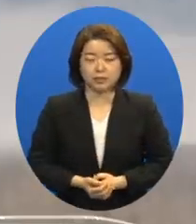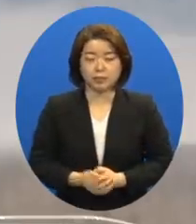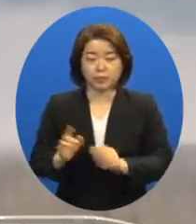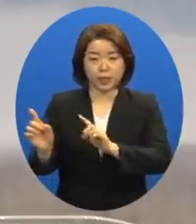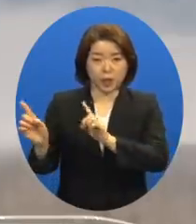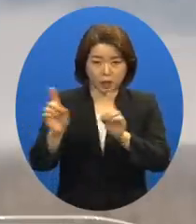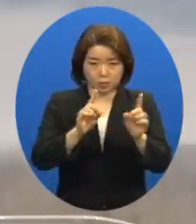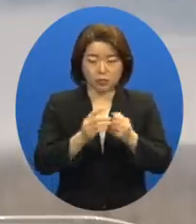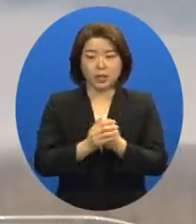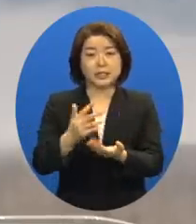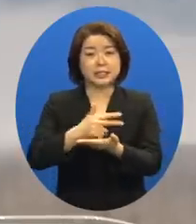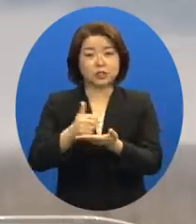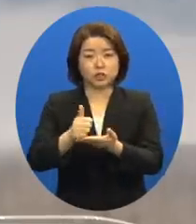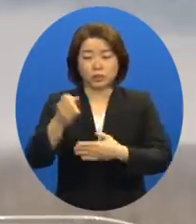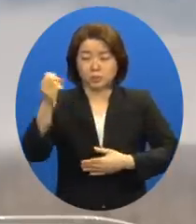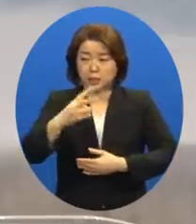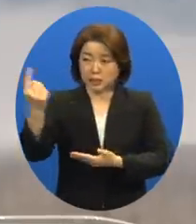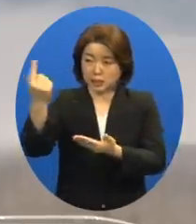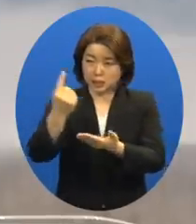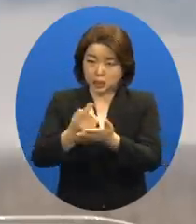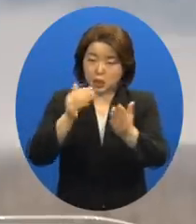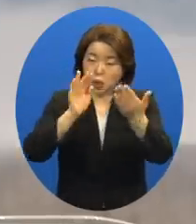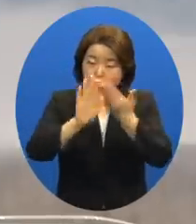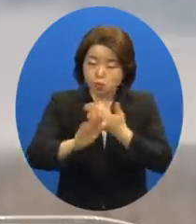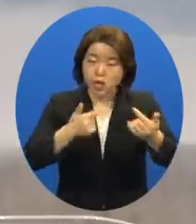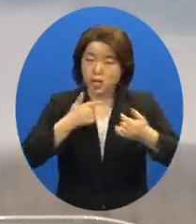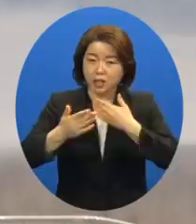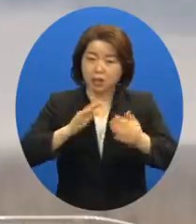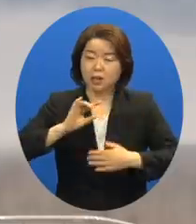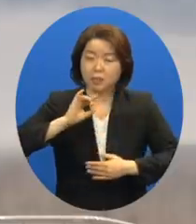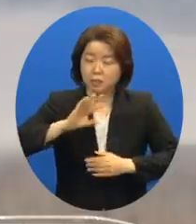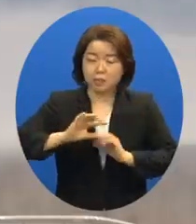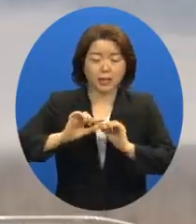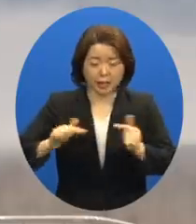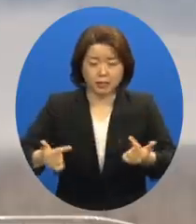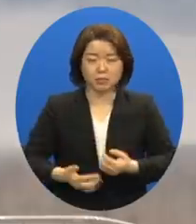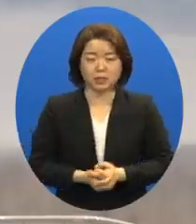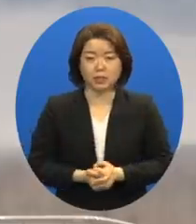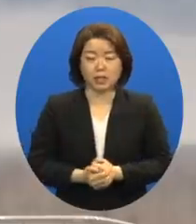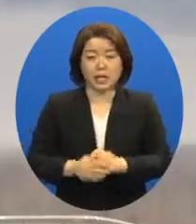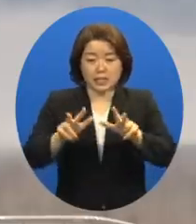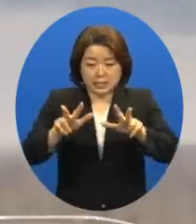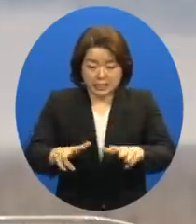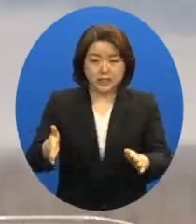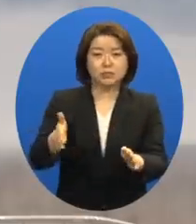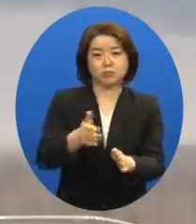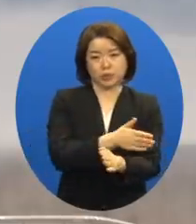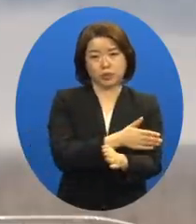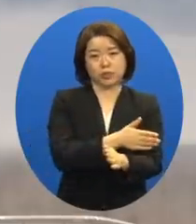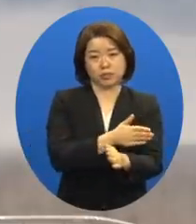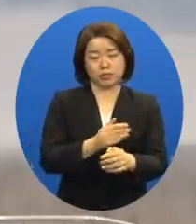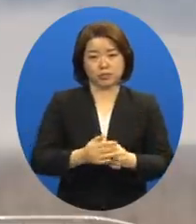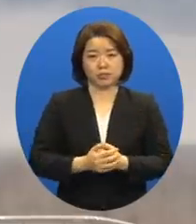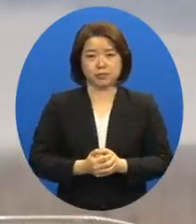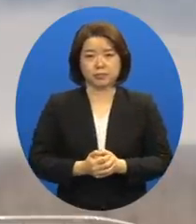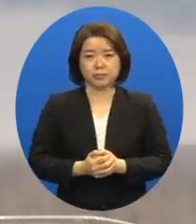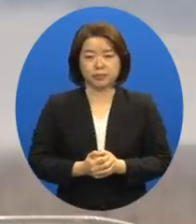부활은 주님이 재림하신 이후에 경험되는 것만 아닙니다. 지금부터